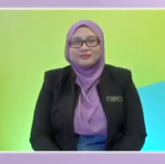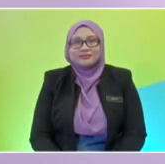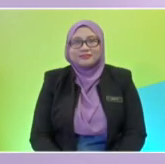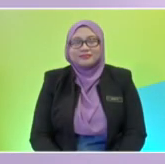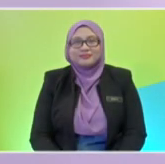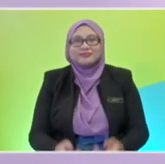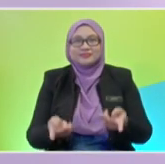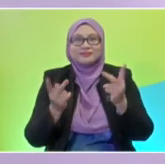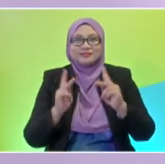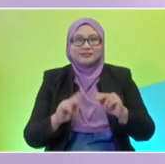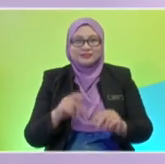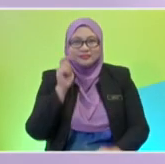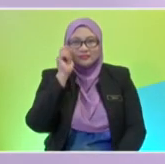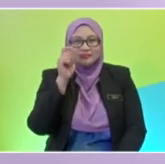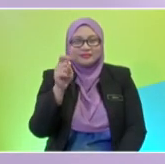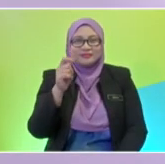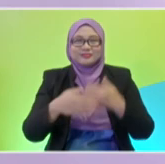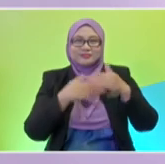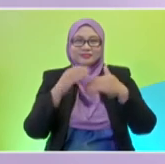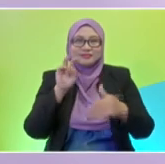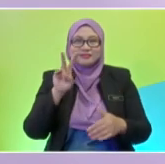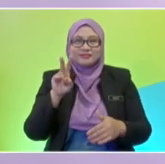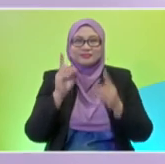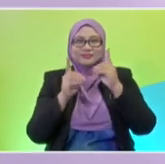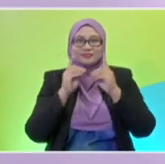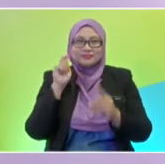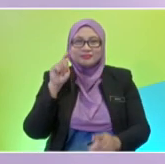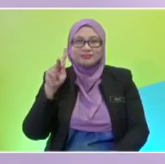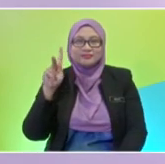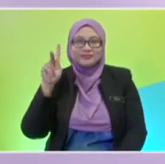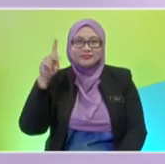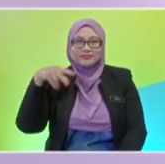kembali menyaksikan tahap 2 di Net TV KPM